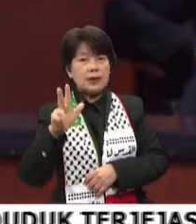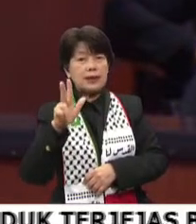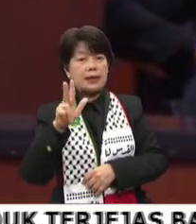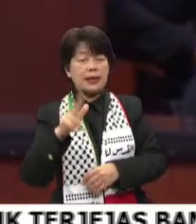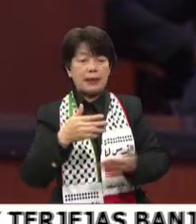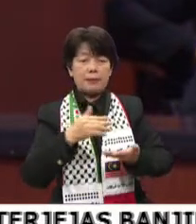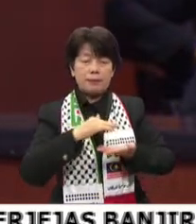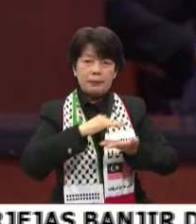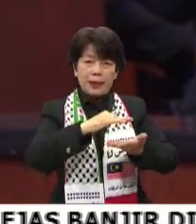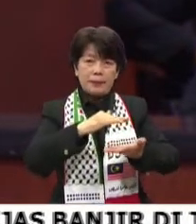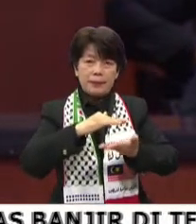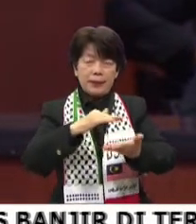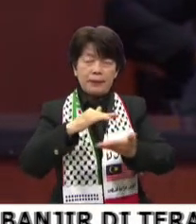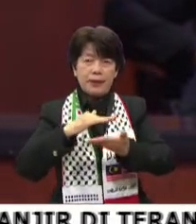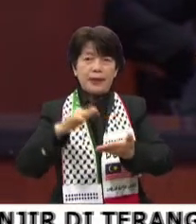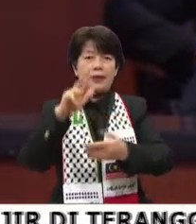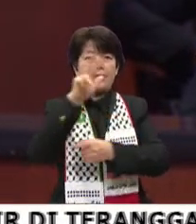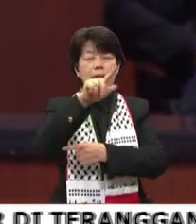sebanyak